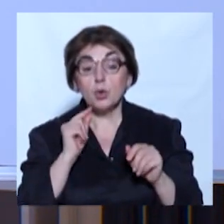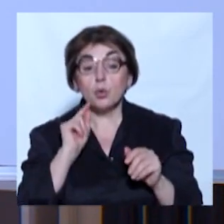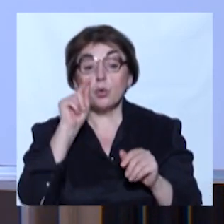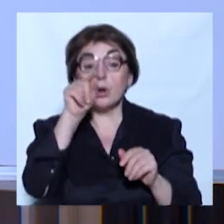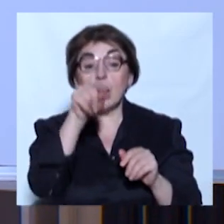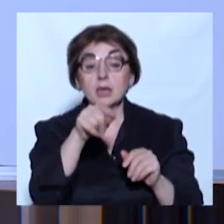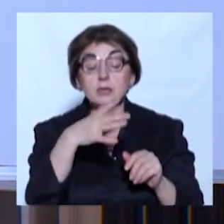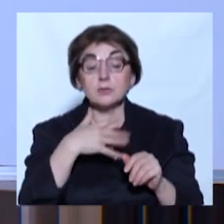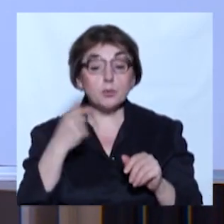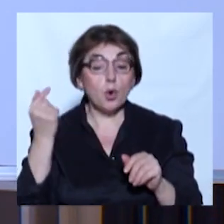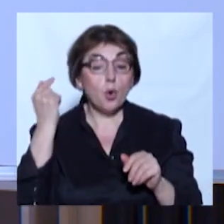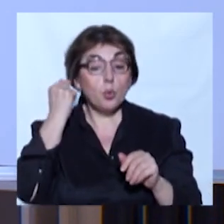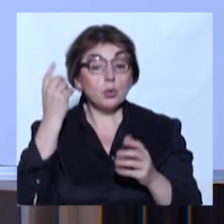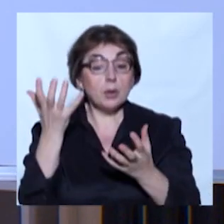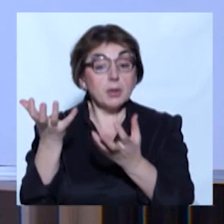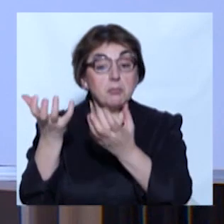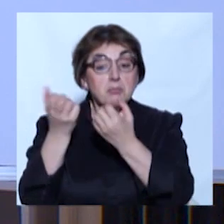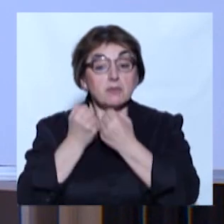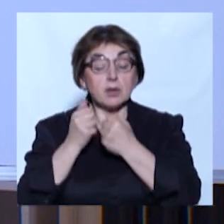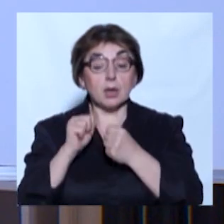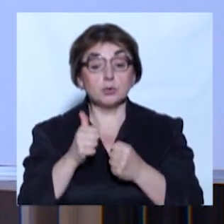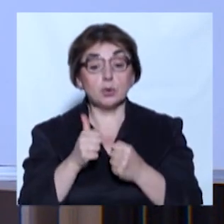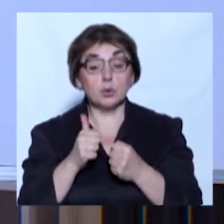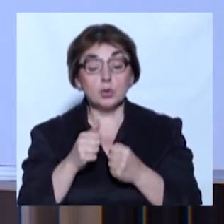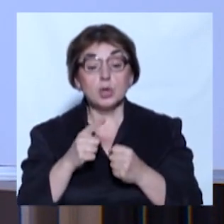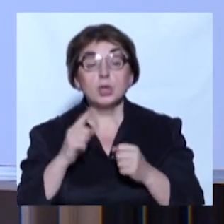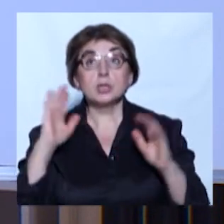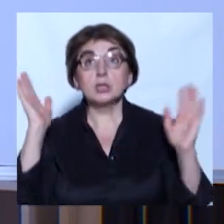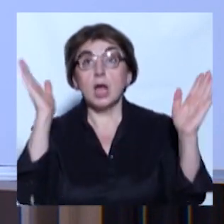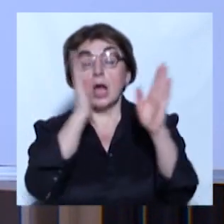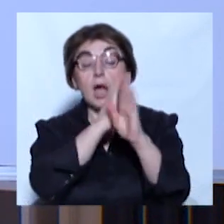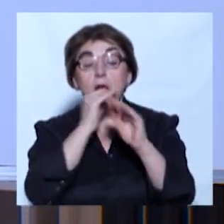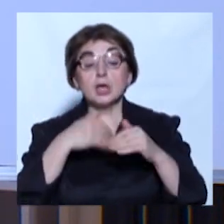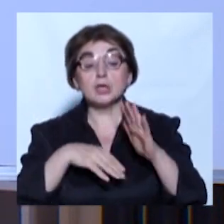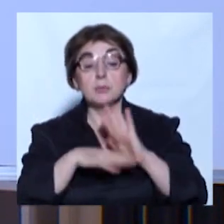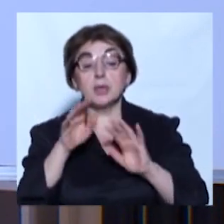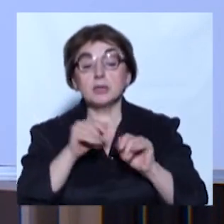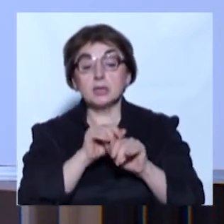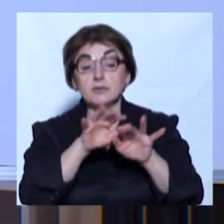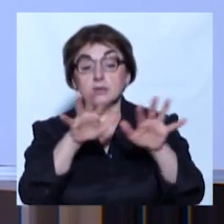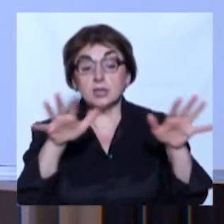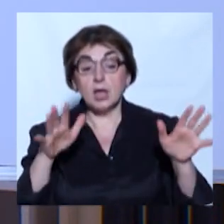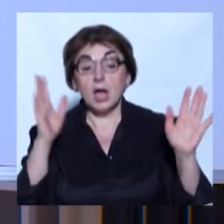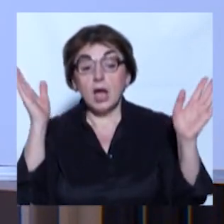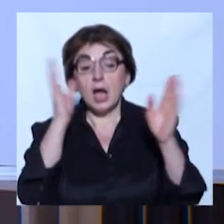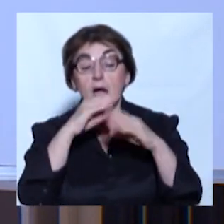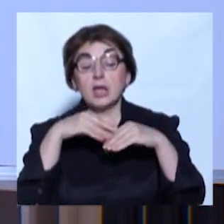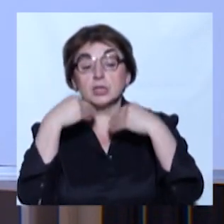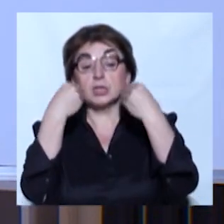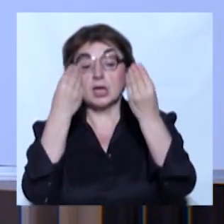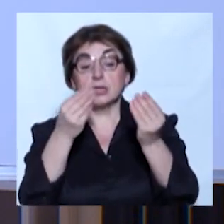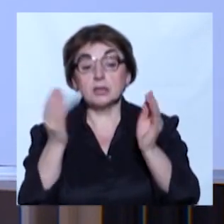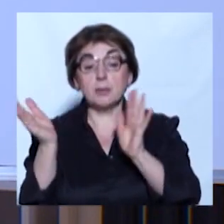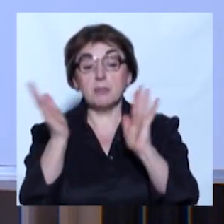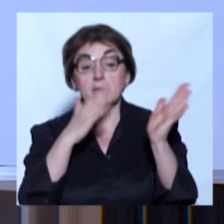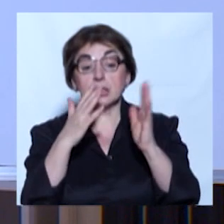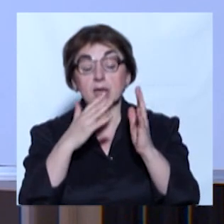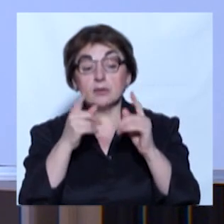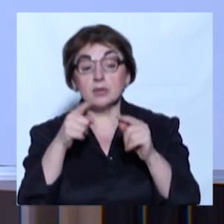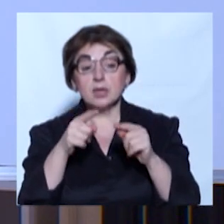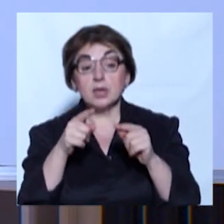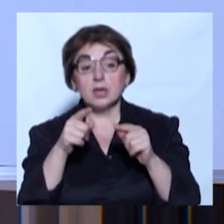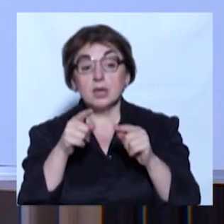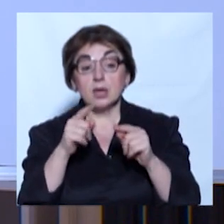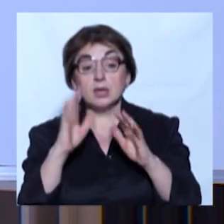ის ჩვენს ყურამდე? ბგერა უმეტესად ჰაერში ვრცელდება, ჰაერს გადაეცემა მერხევის სხეული, იწვევს